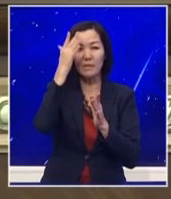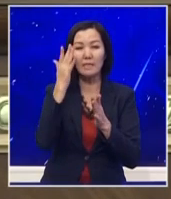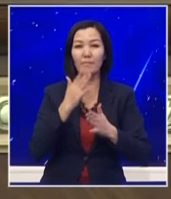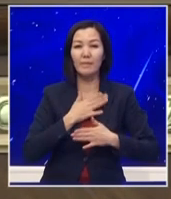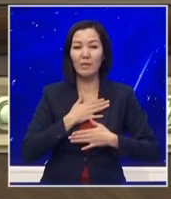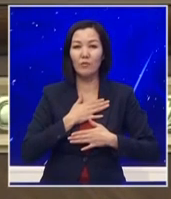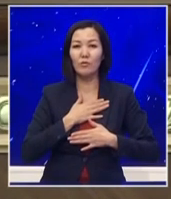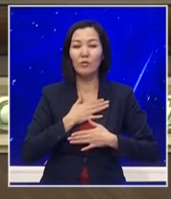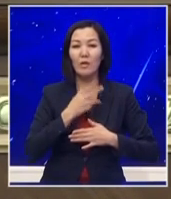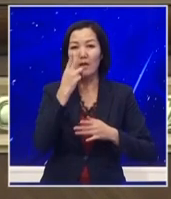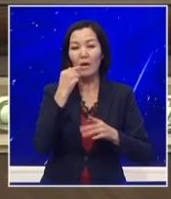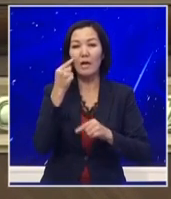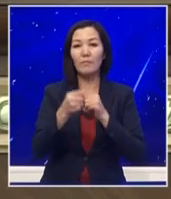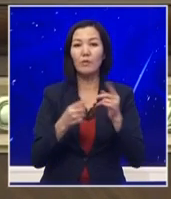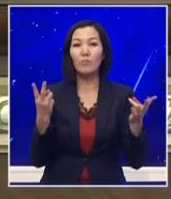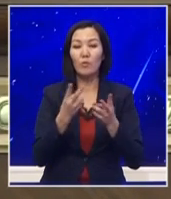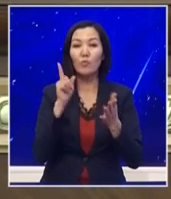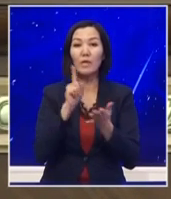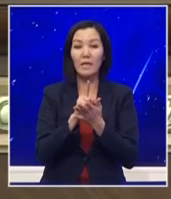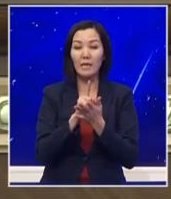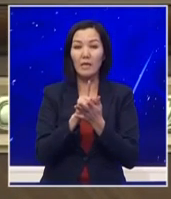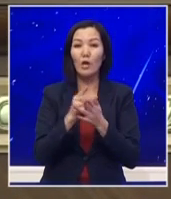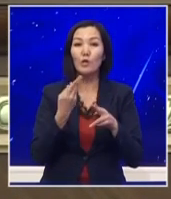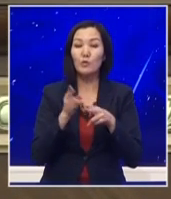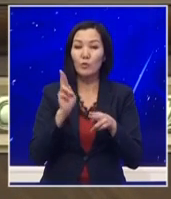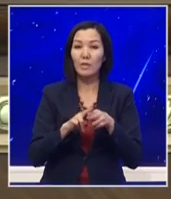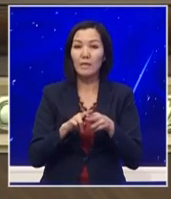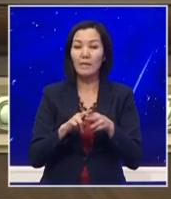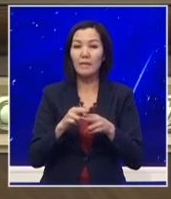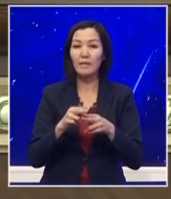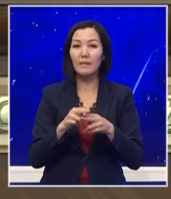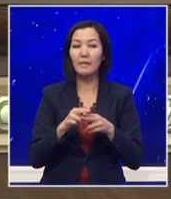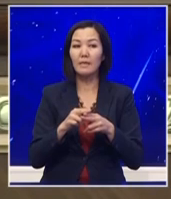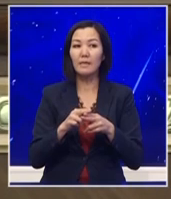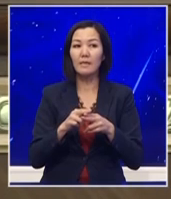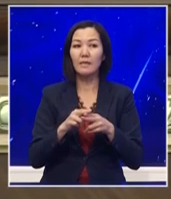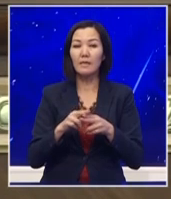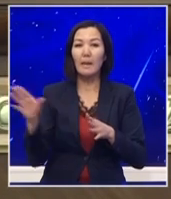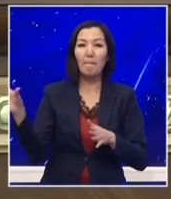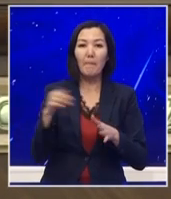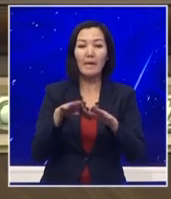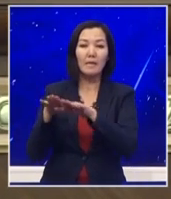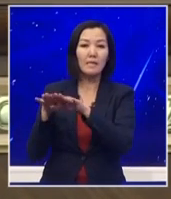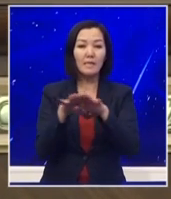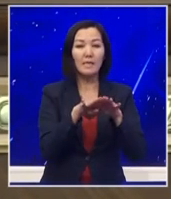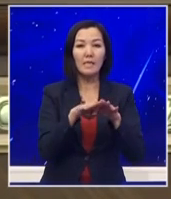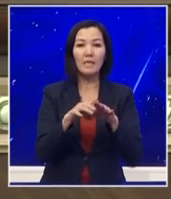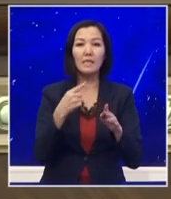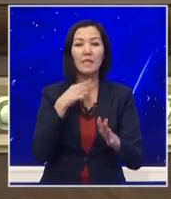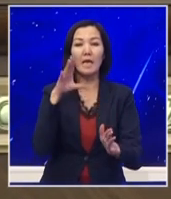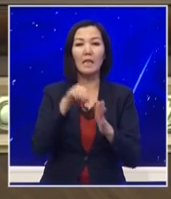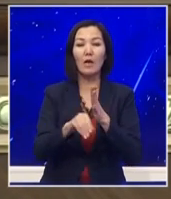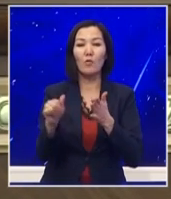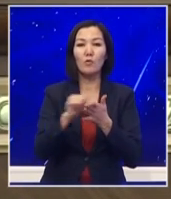де қалыпты нәрсе болуға тиіс. Сондықтан барлық деңгейдегі сайлау бюллетендеріне